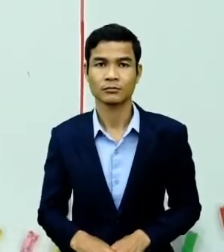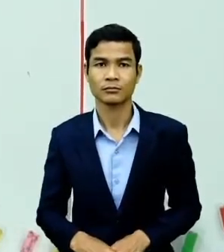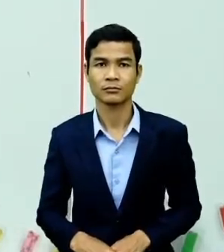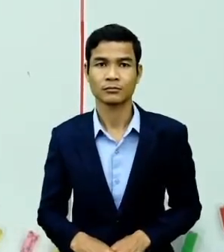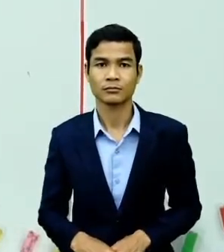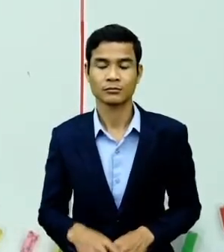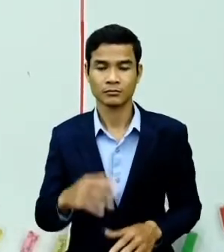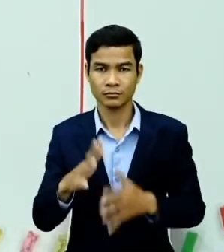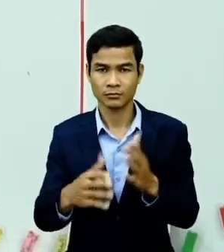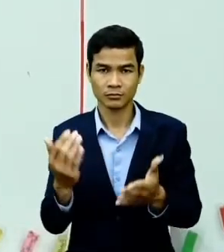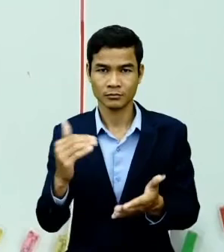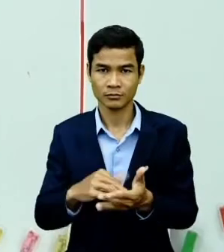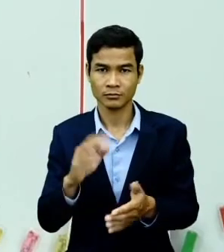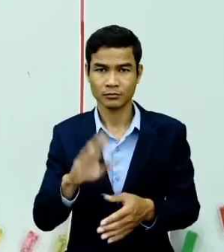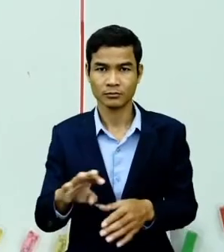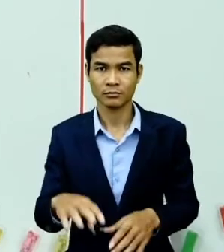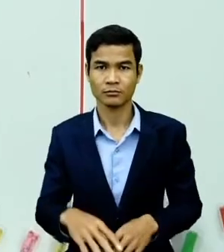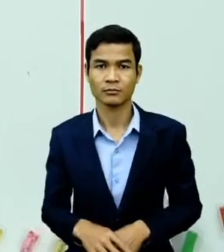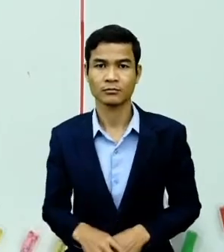ចាអានម្ដងទៀត